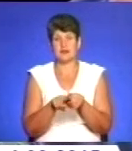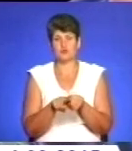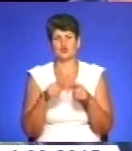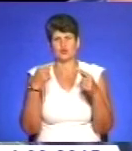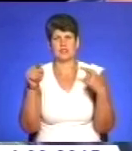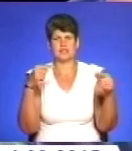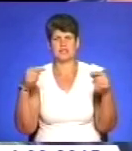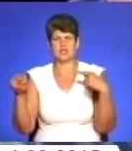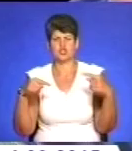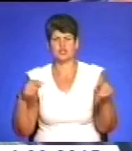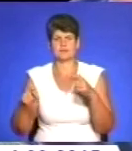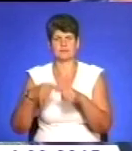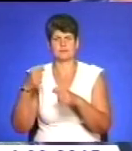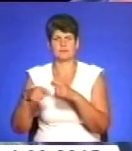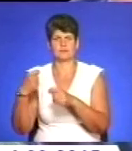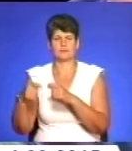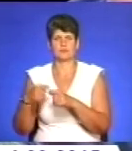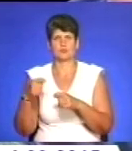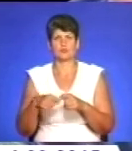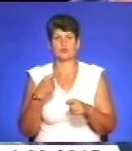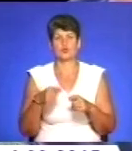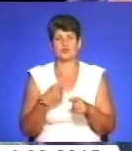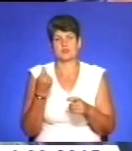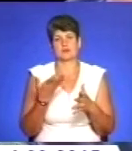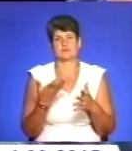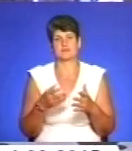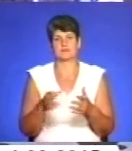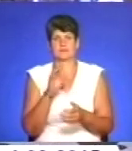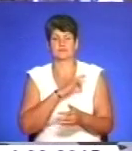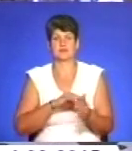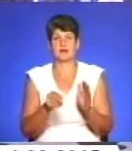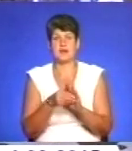причетності до вчинення інших злочинів щодо неодержання примірної вигоди. Триває слідство.